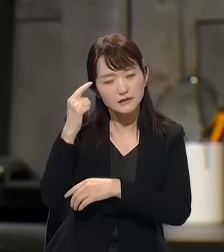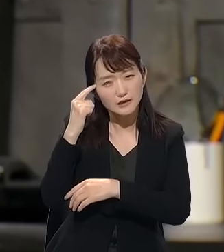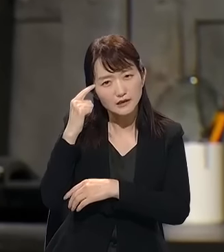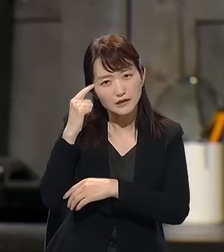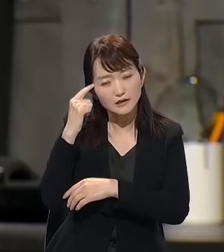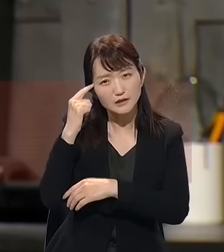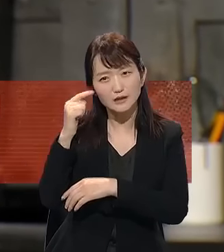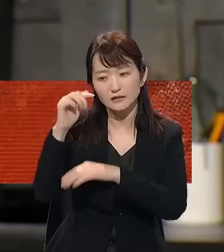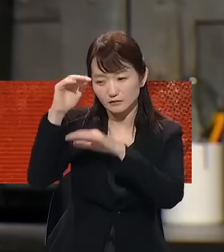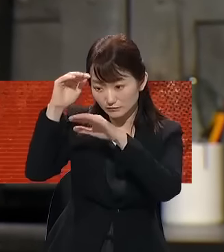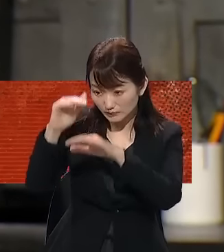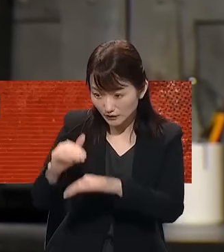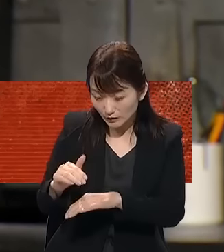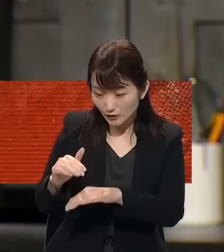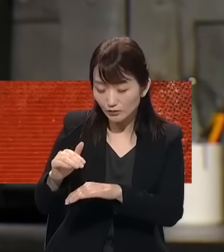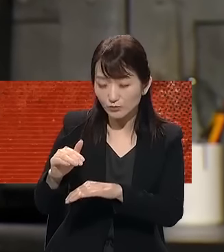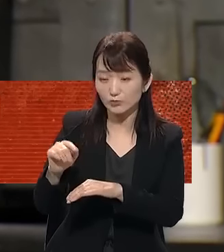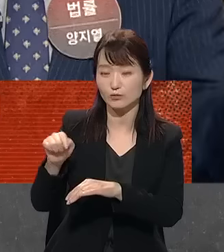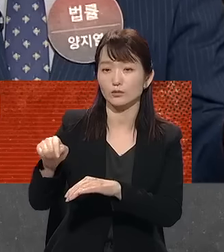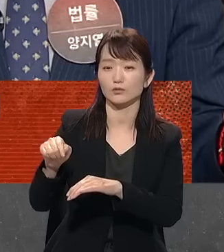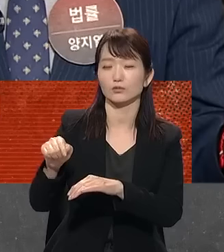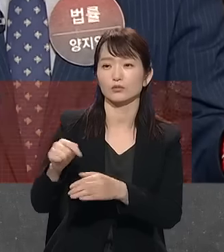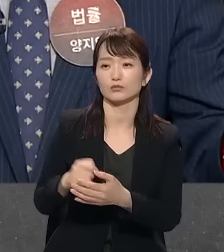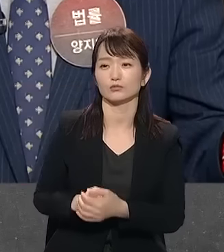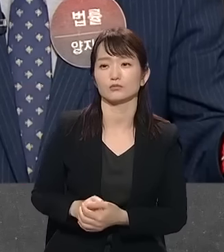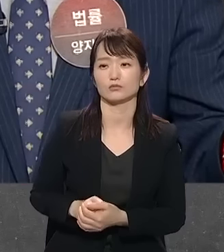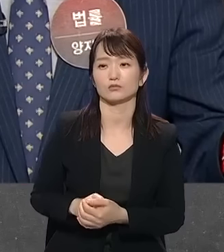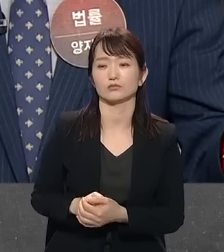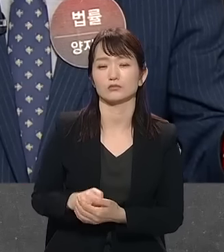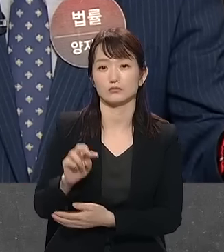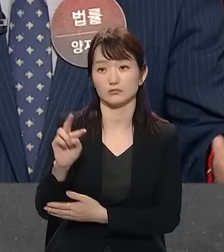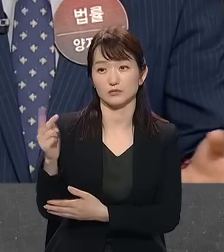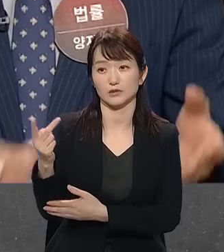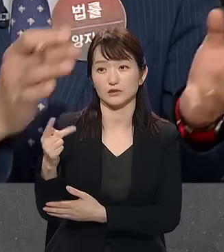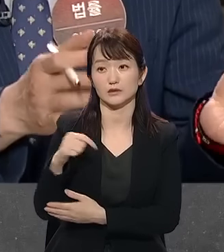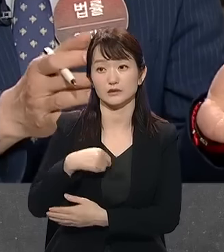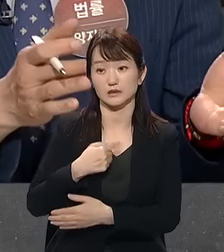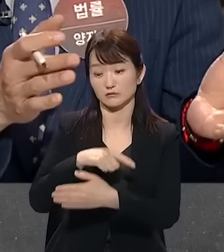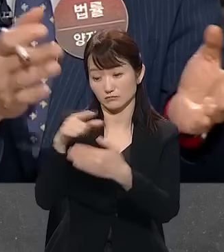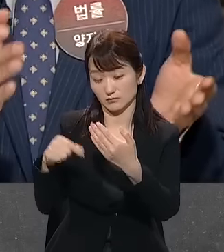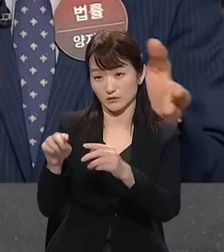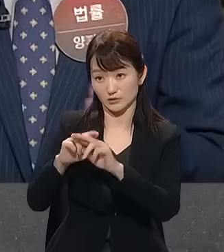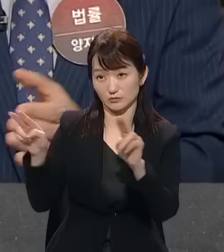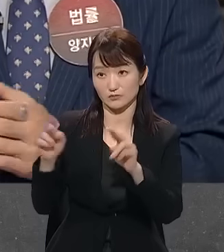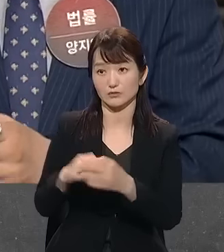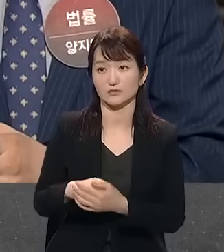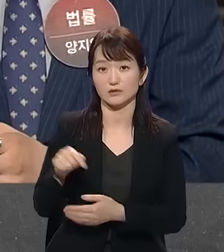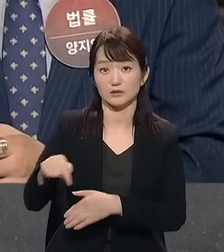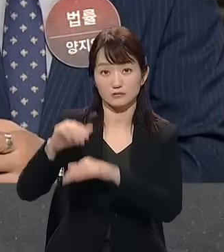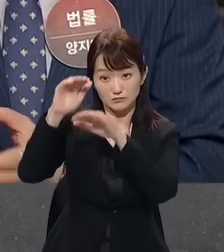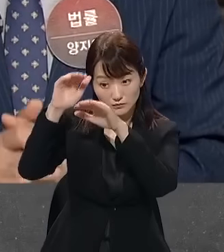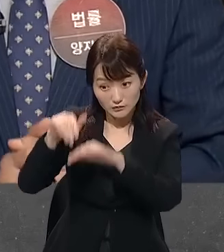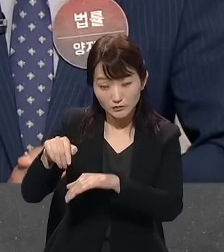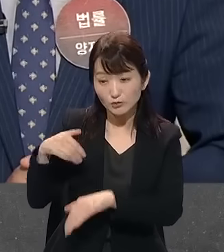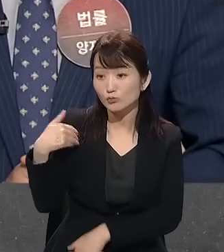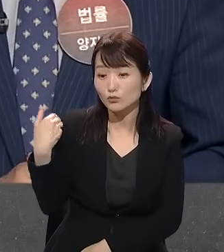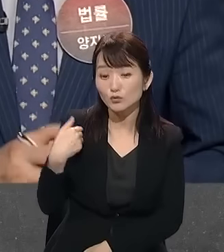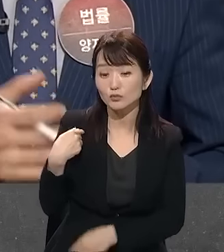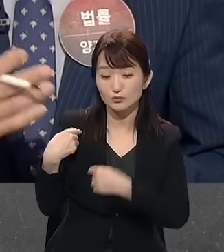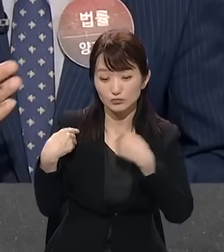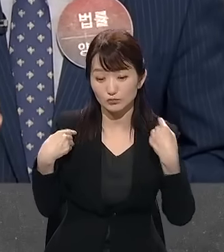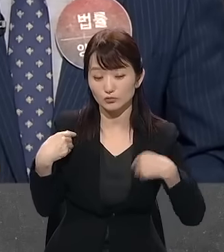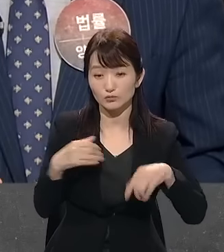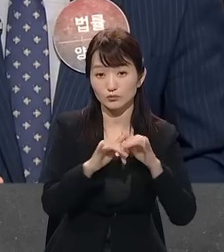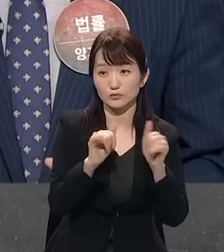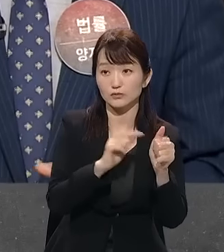다 없앴다는 거예요 그거를 또 중국어로 중국 국민들을 향해서 얘기하고 있는 겁니다 계속해서 저 내용을 자세히 모르는 중국인들 입장에서는 아